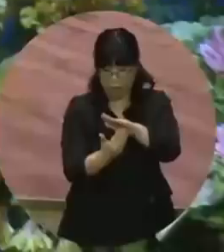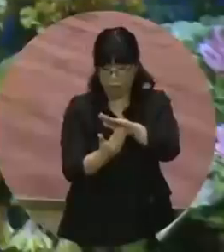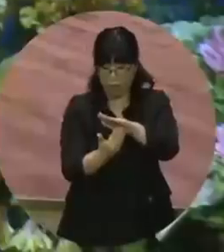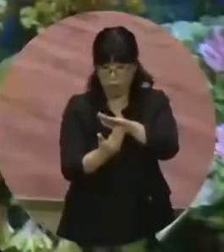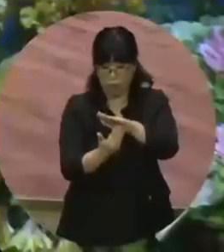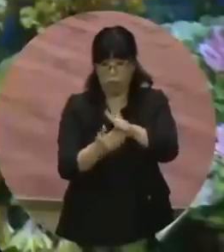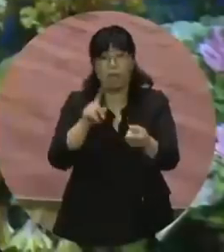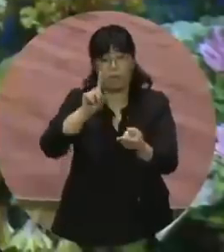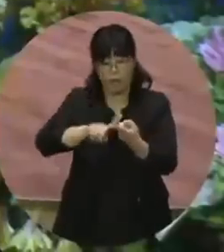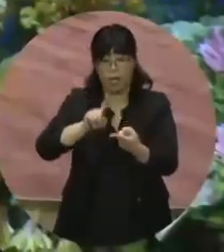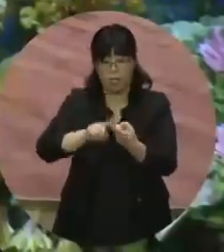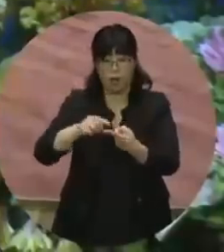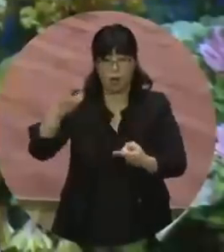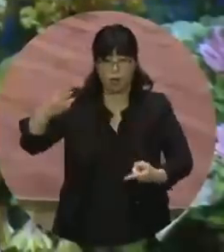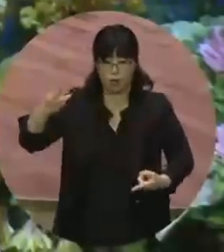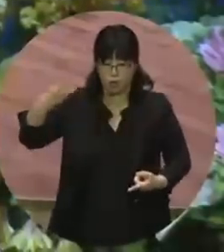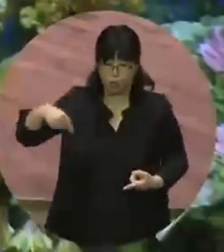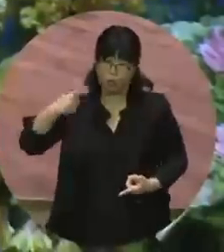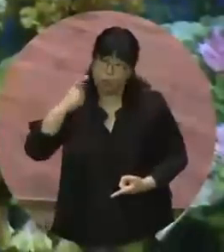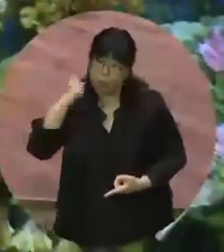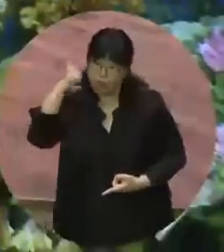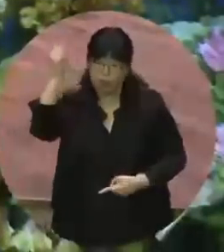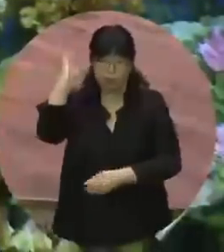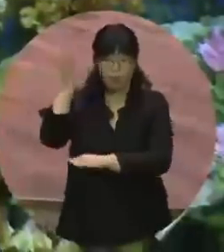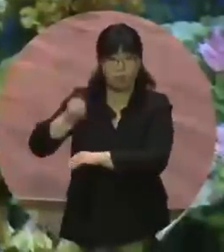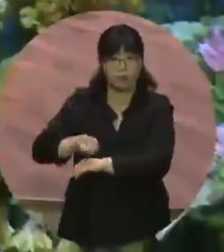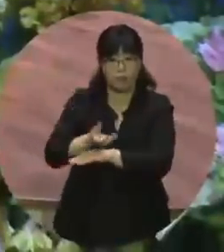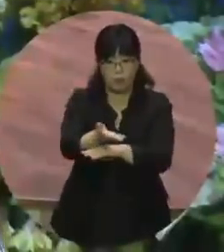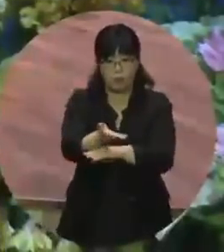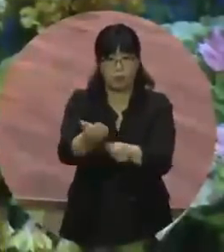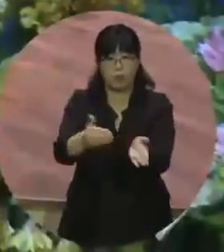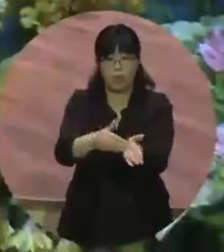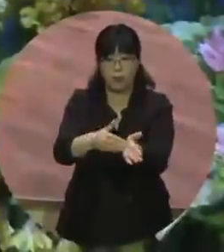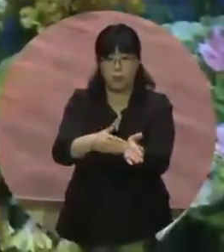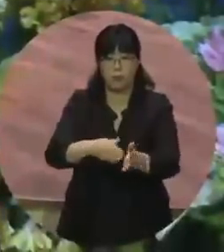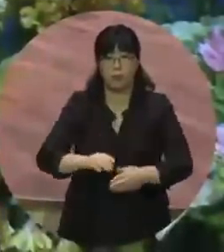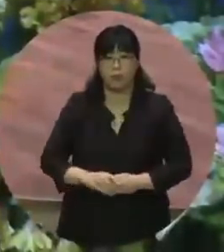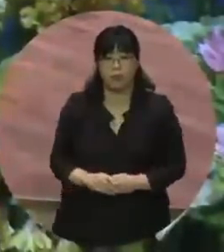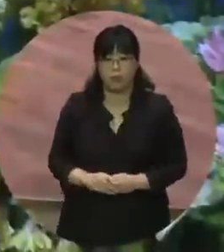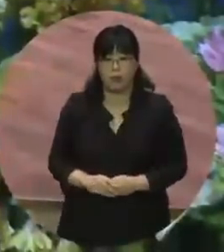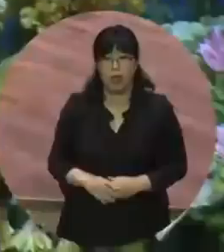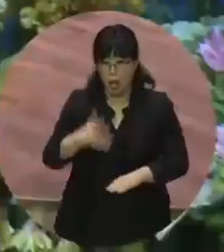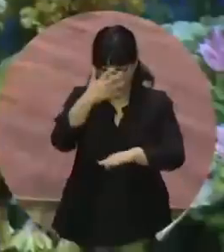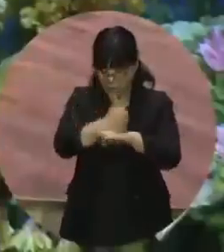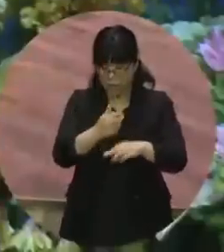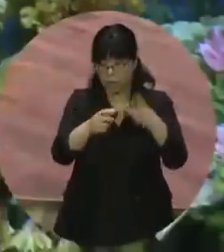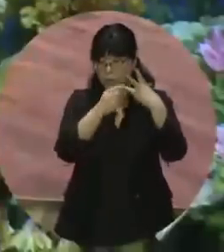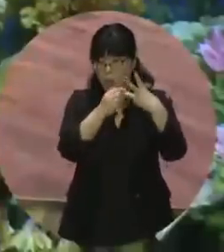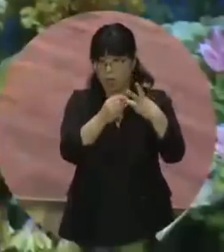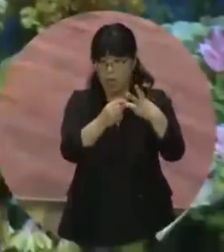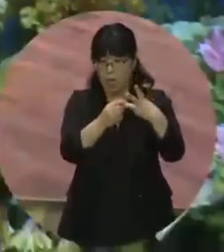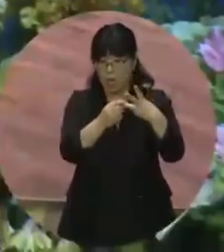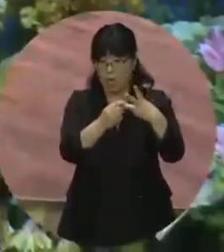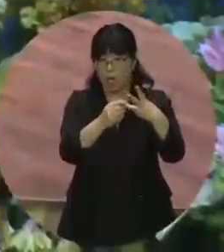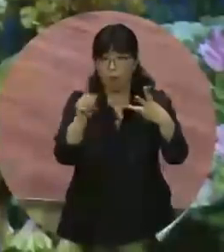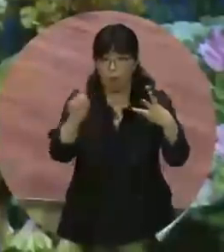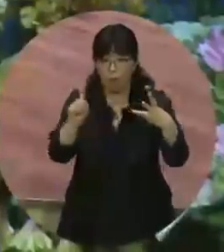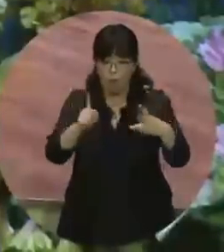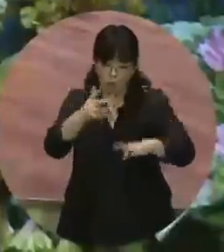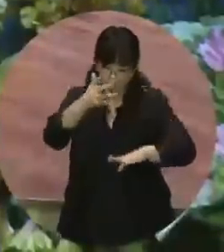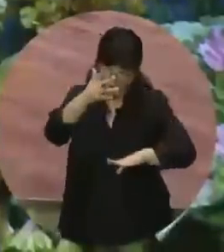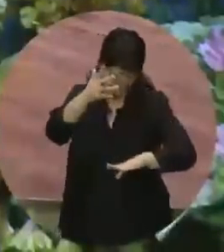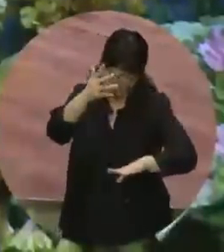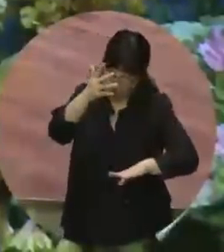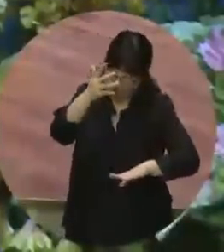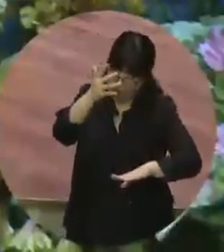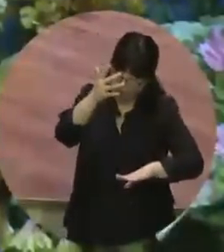집회에서는 라스트 솔리티 마지막 힘이라고 그러니까 하나님 힘은